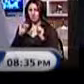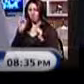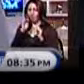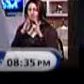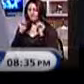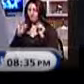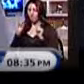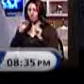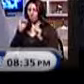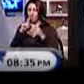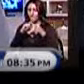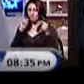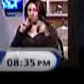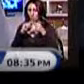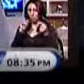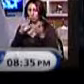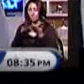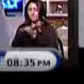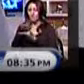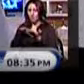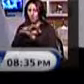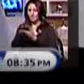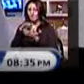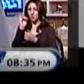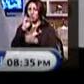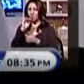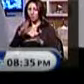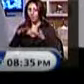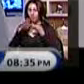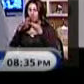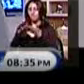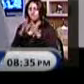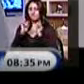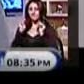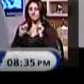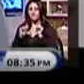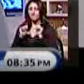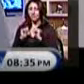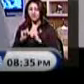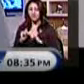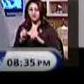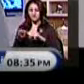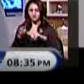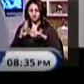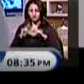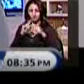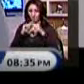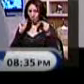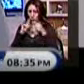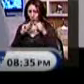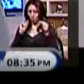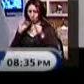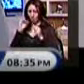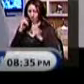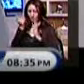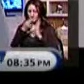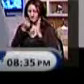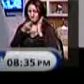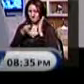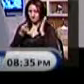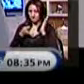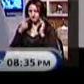الوطن بشكل متجرد وبشكل موضوعي، وفي ذات الوقت الشكل الموضوعي ده لا يمنعه أبدا من أنه